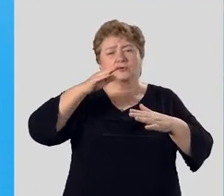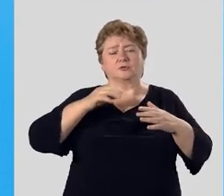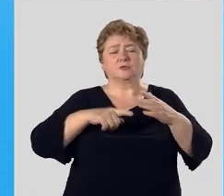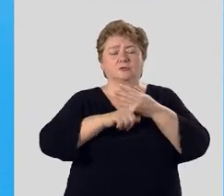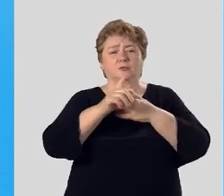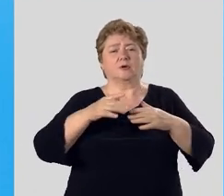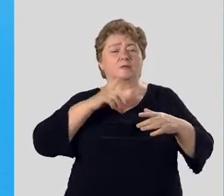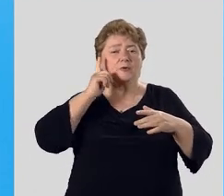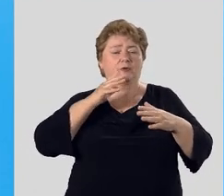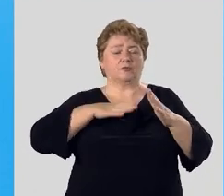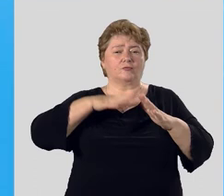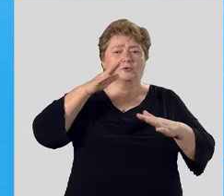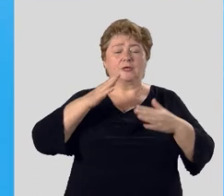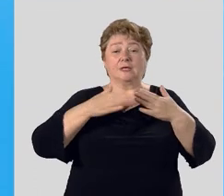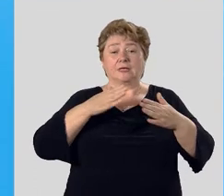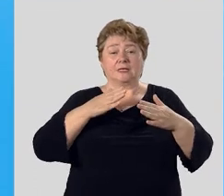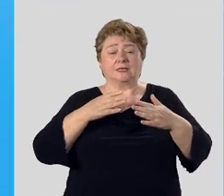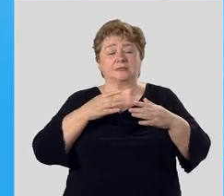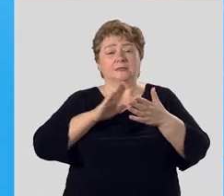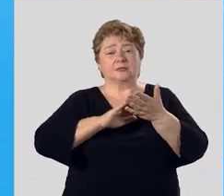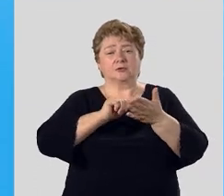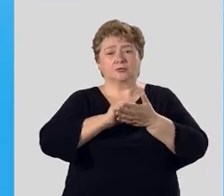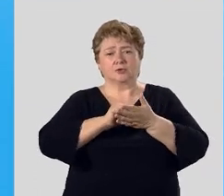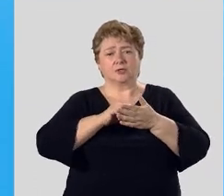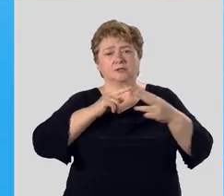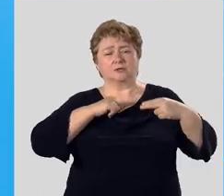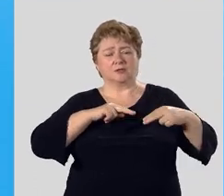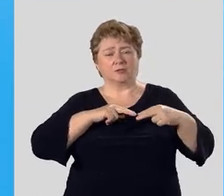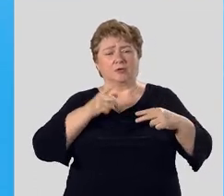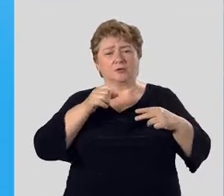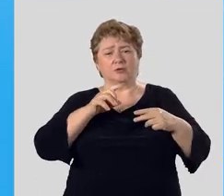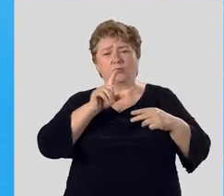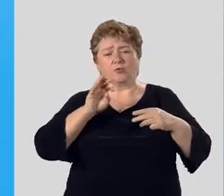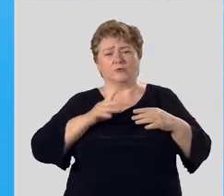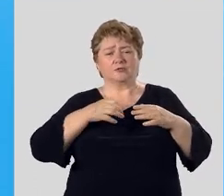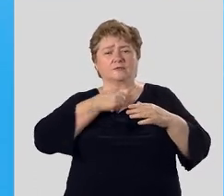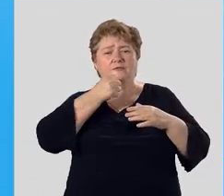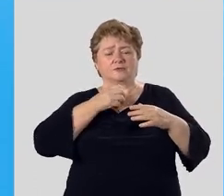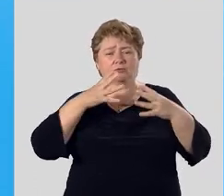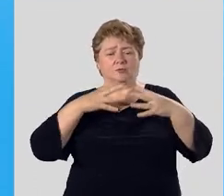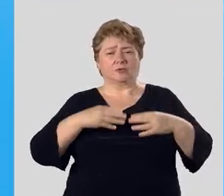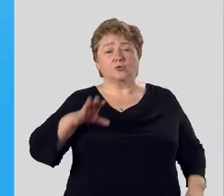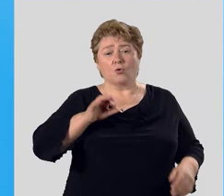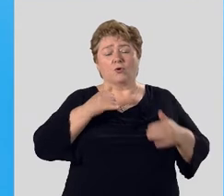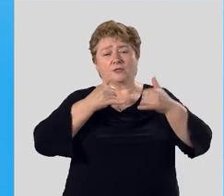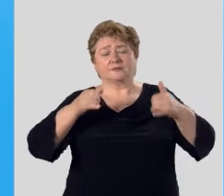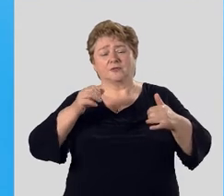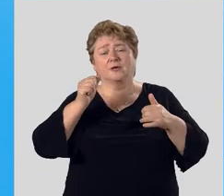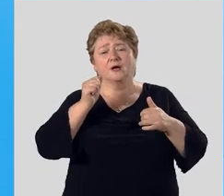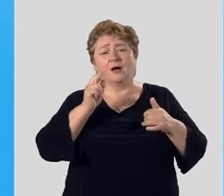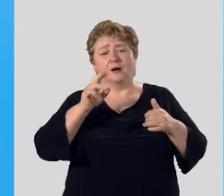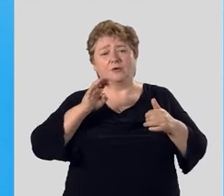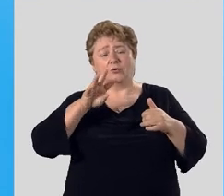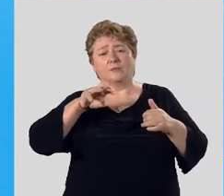молодом возрасте. Если же нарушается работа гипофиза во взрослом организме, то